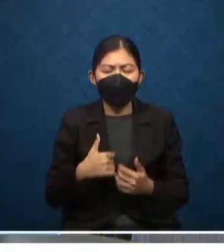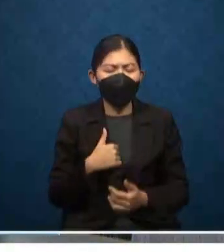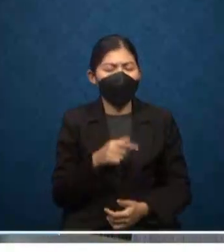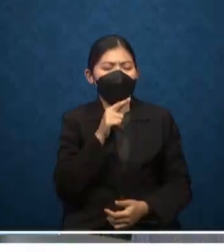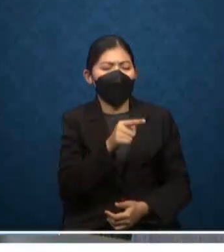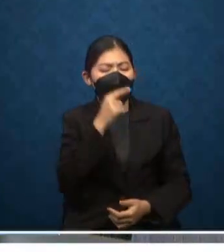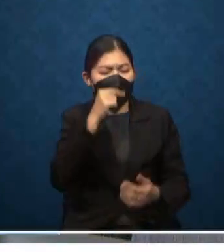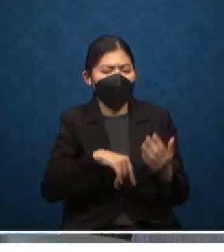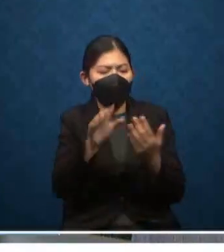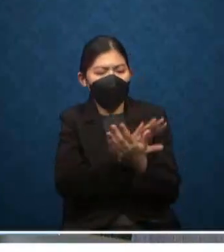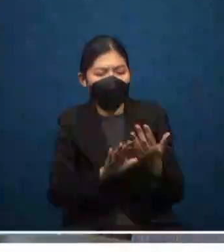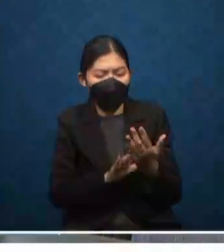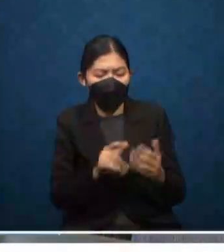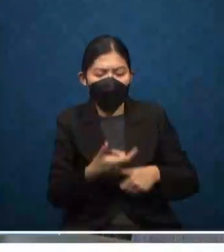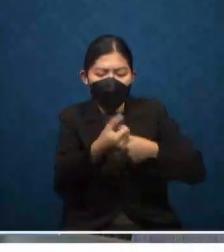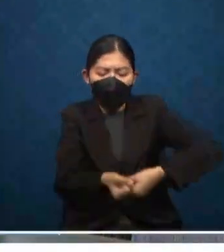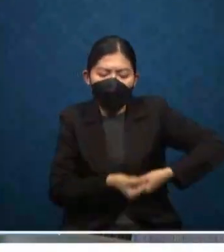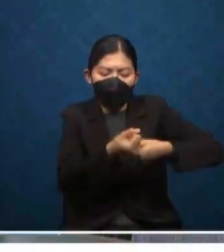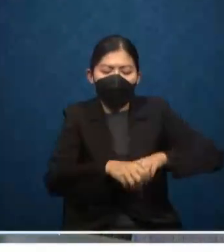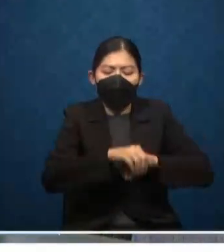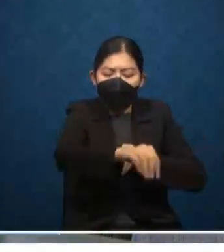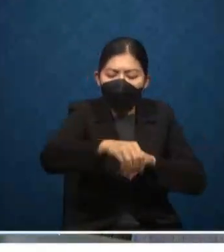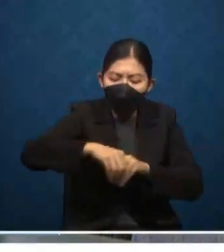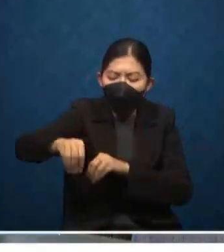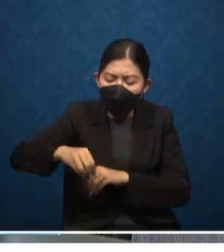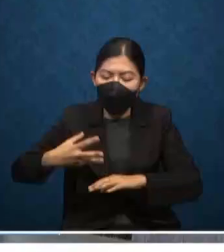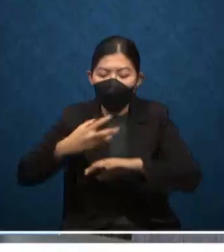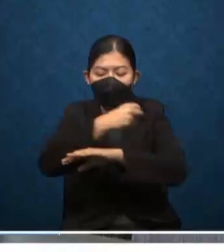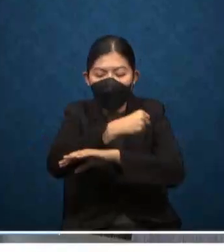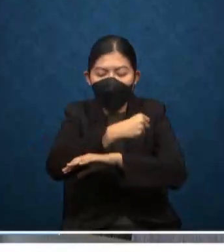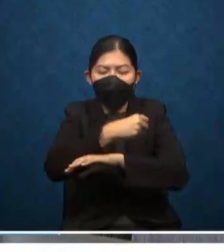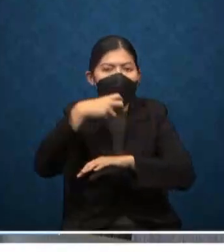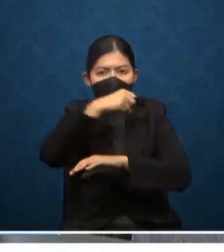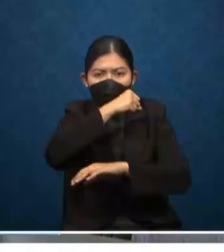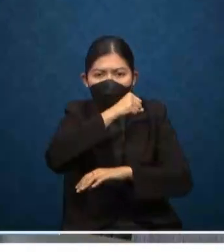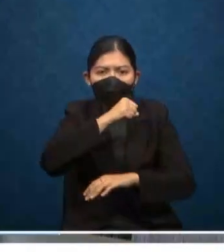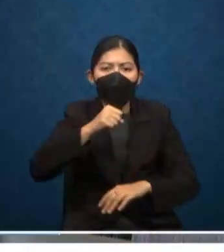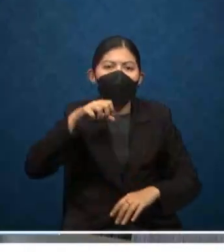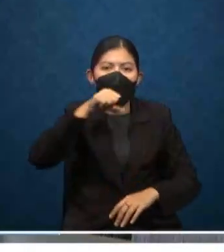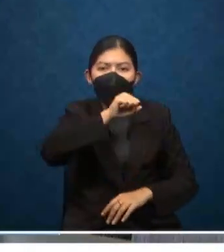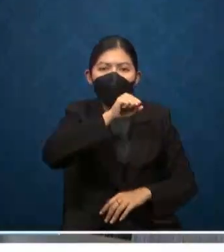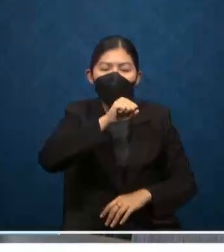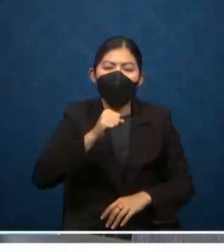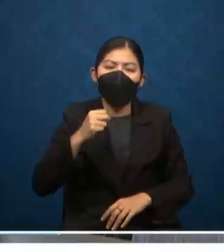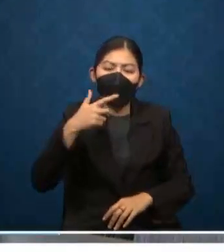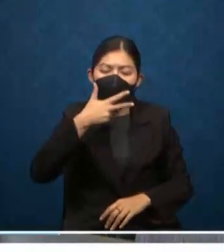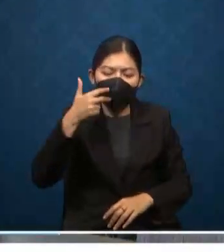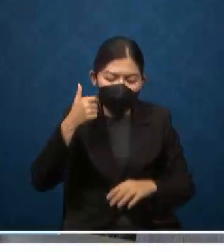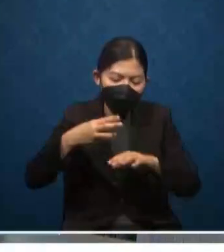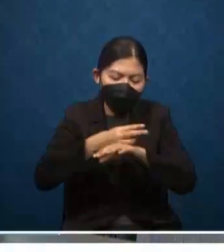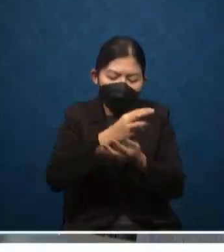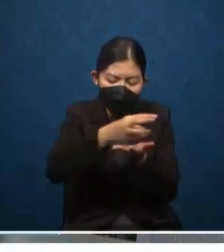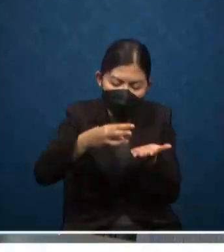าเกษตรกรชาวไร่อ้อยหรือกิจกรรมอุตสาหกรรมอ้อยและน้ำตาลทรายของเรานั้นได้รับ